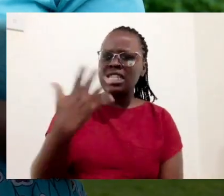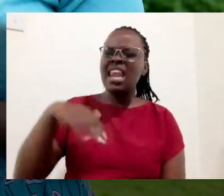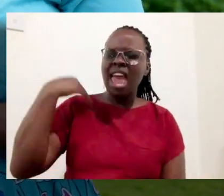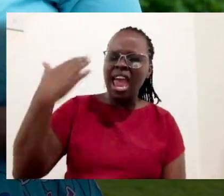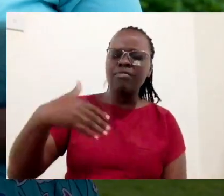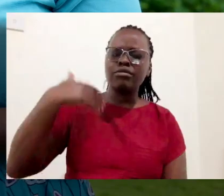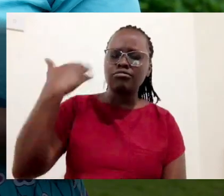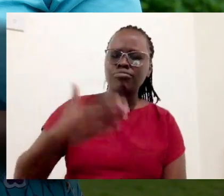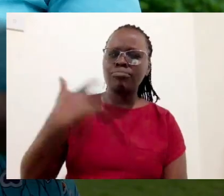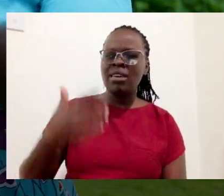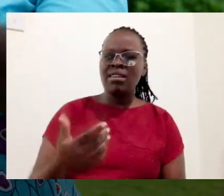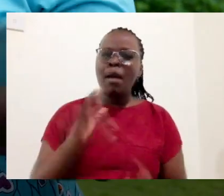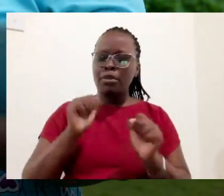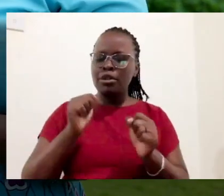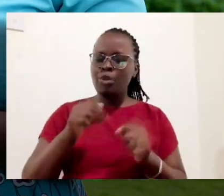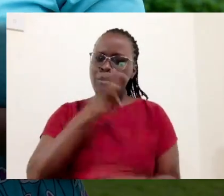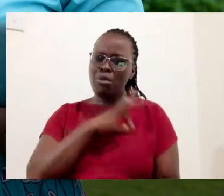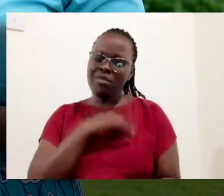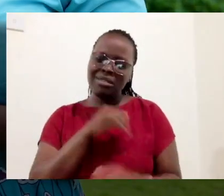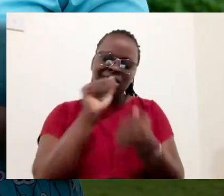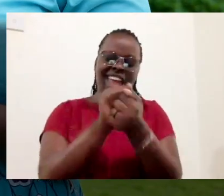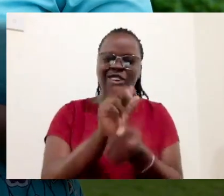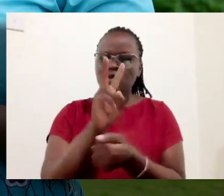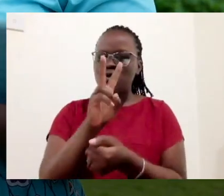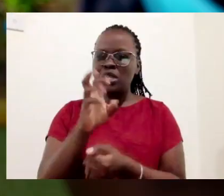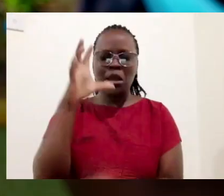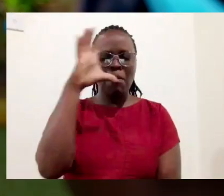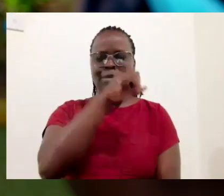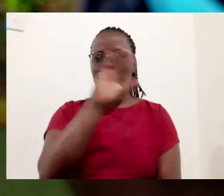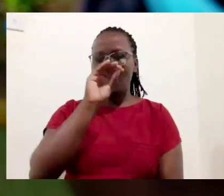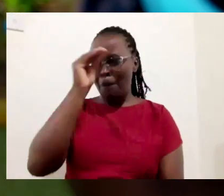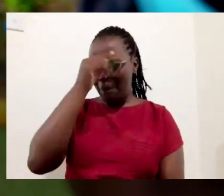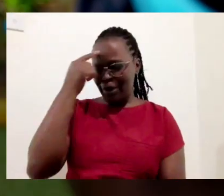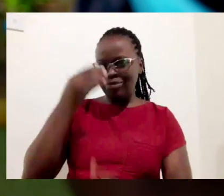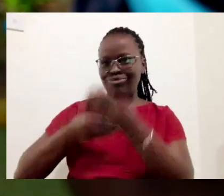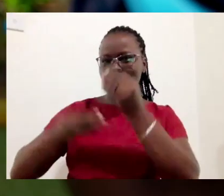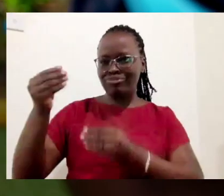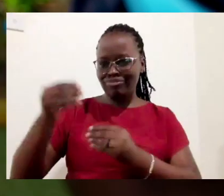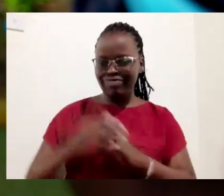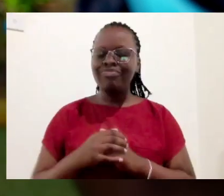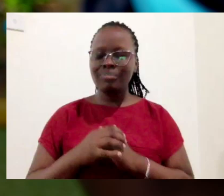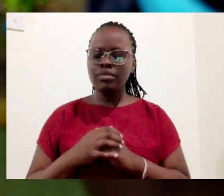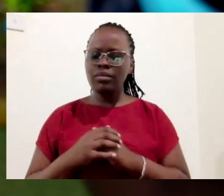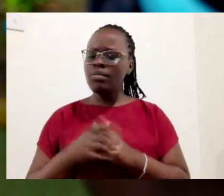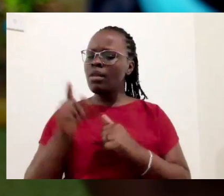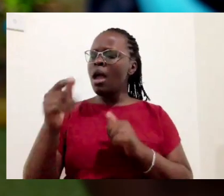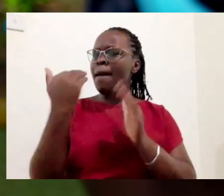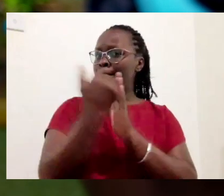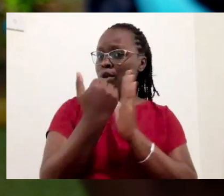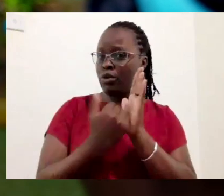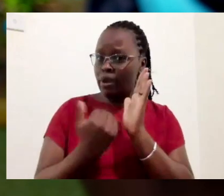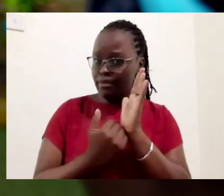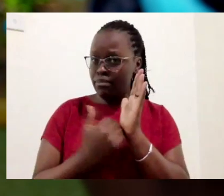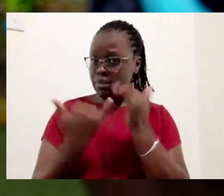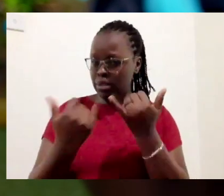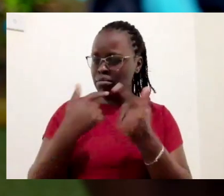sikosi shilingi 10 ama 20 ya kupea mtoto ya lunch. Na tunaweza zungumza kuhusu mradi huu kwa vile ambavyo